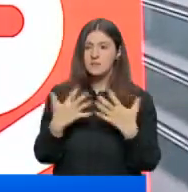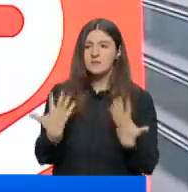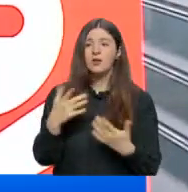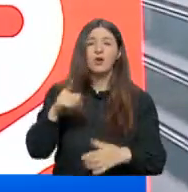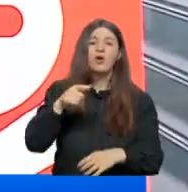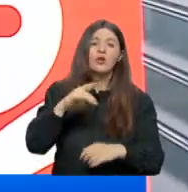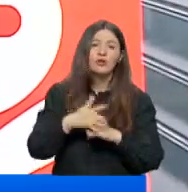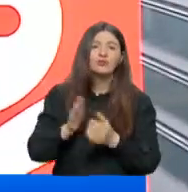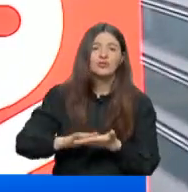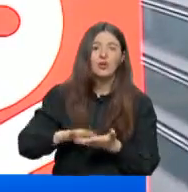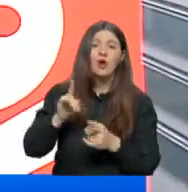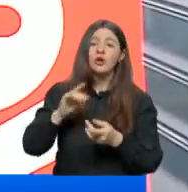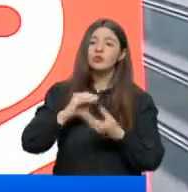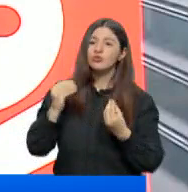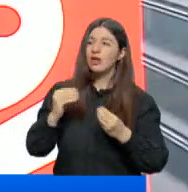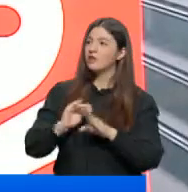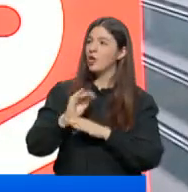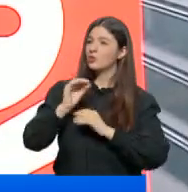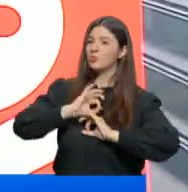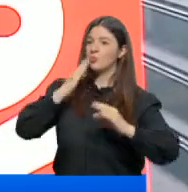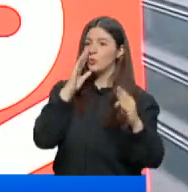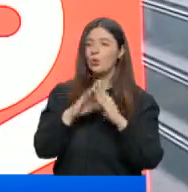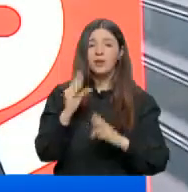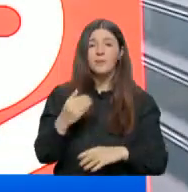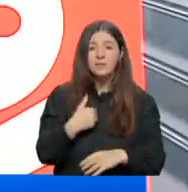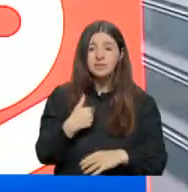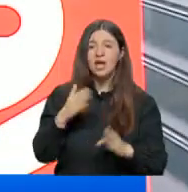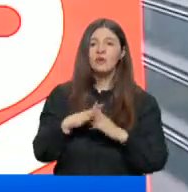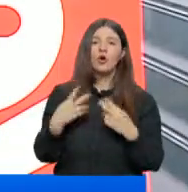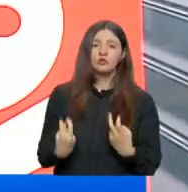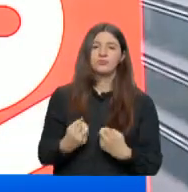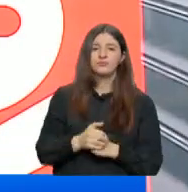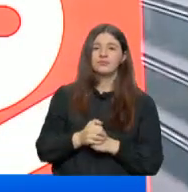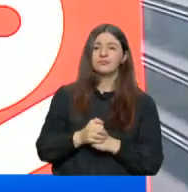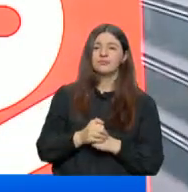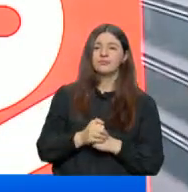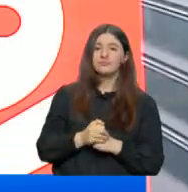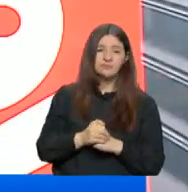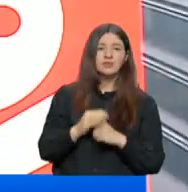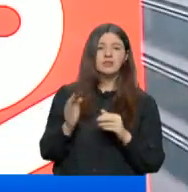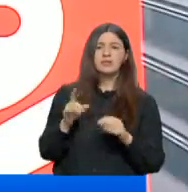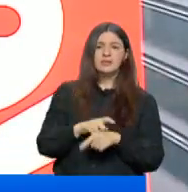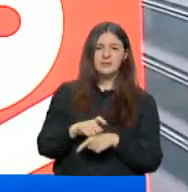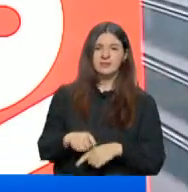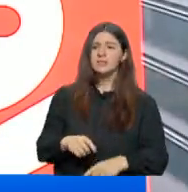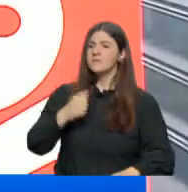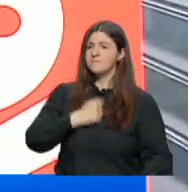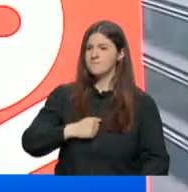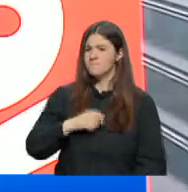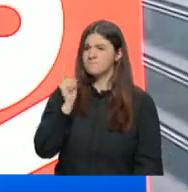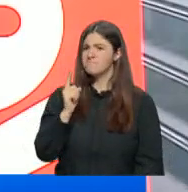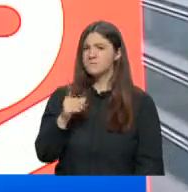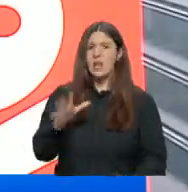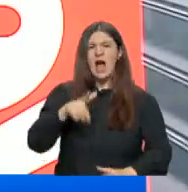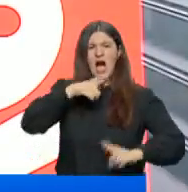o ülke düzeliyor, o ülke güzelleşiyor, yaşanabilir hale geliyor. Ama biz evimizde oturup, sinirlenip, kızıp,